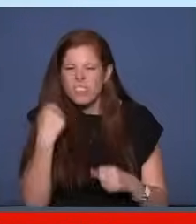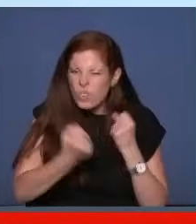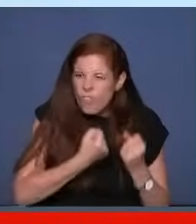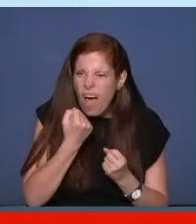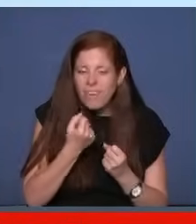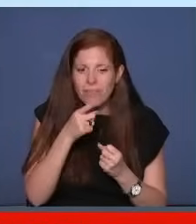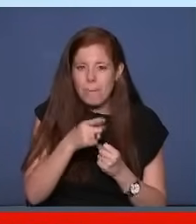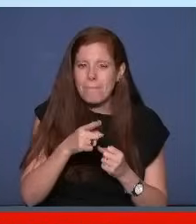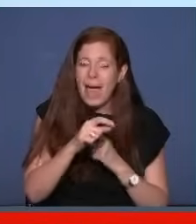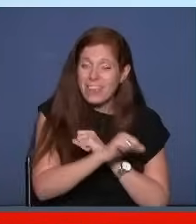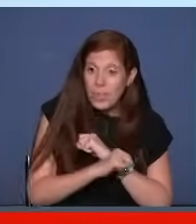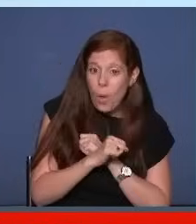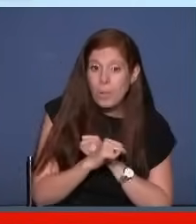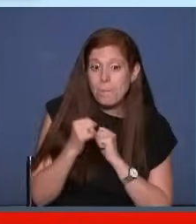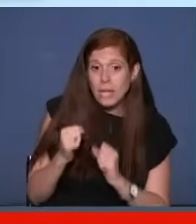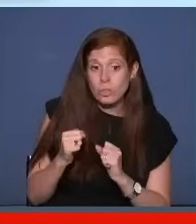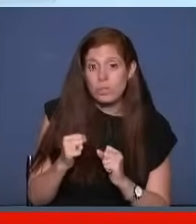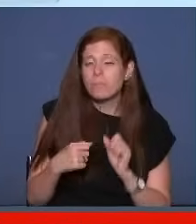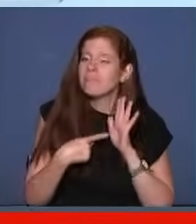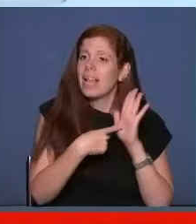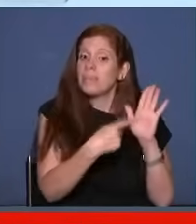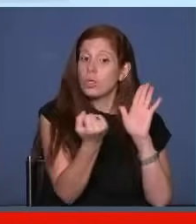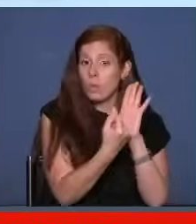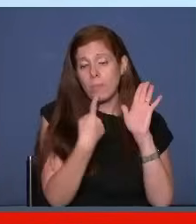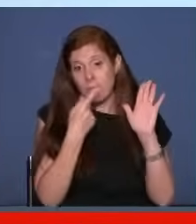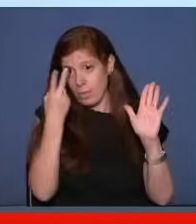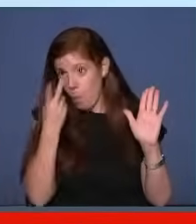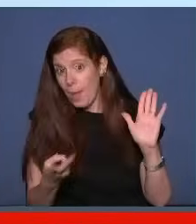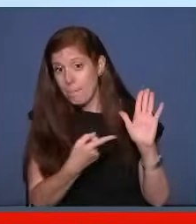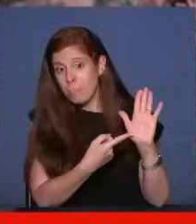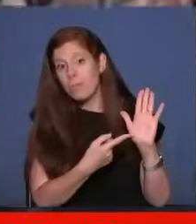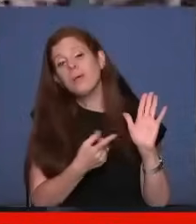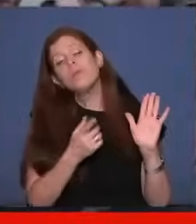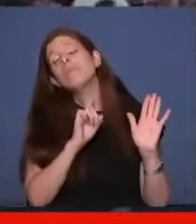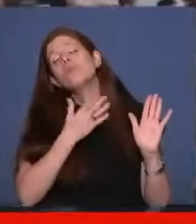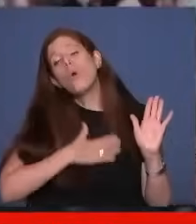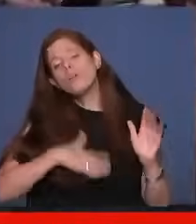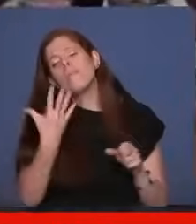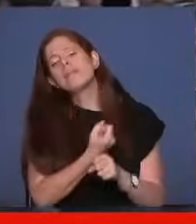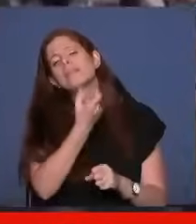בתיכון, ביסודי, הוצאתי להם את התעודה, מתי אתם רואים? בסופו של דבר מי שרוצה מצליח.